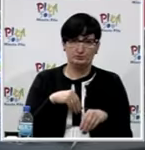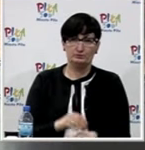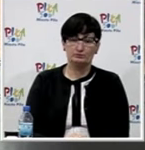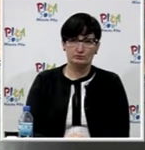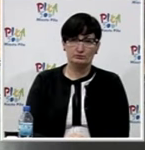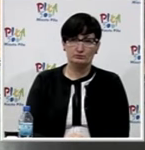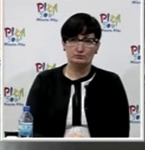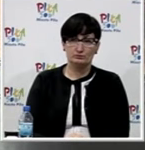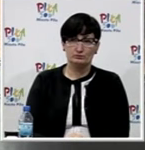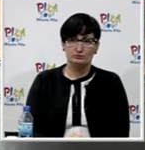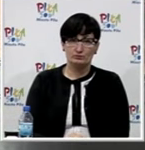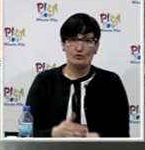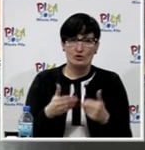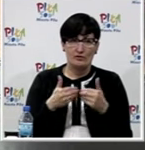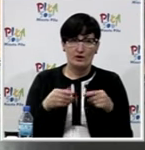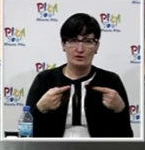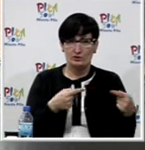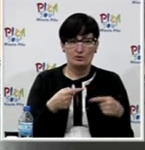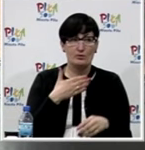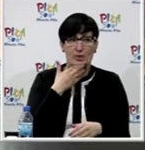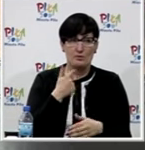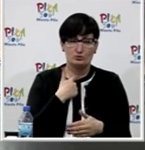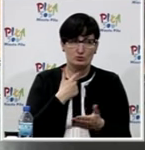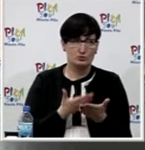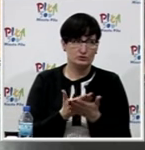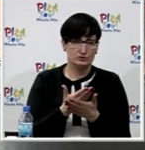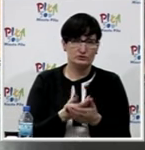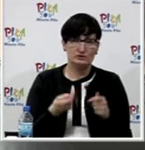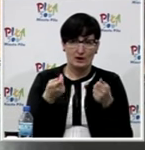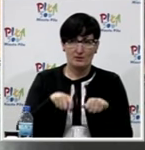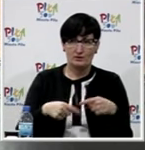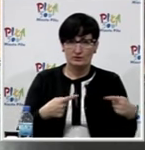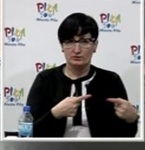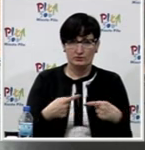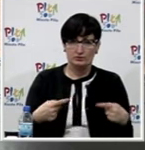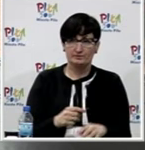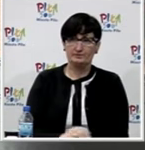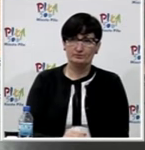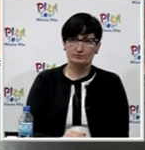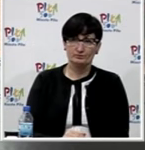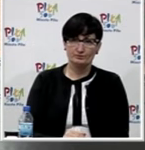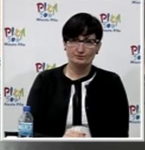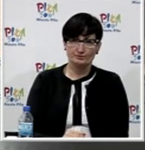bardzo. Otwieram dyskusję. Nie widzę zgłoszeń. Zamykam dyskusję. Możemy przystąpić do głosowania.